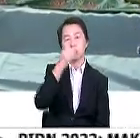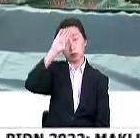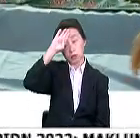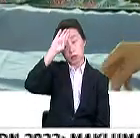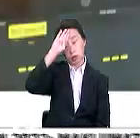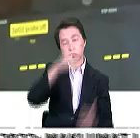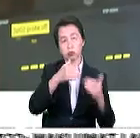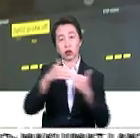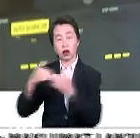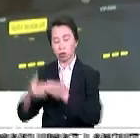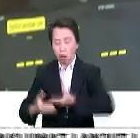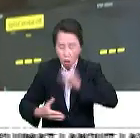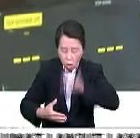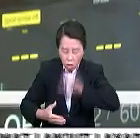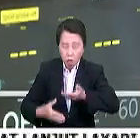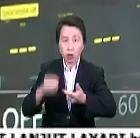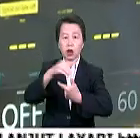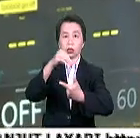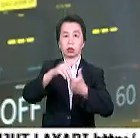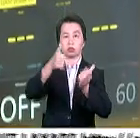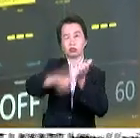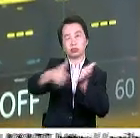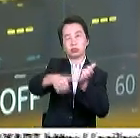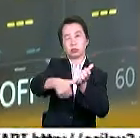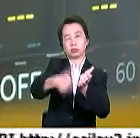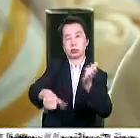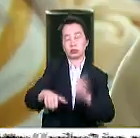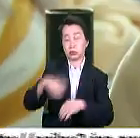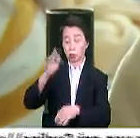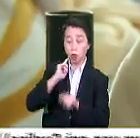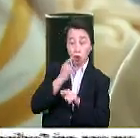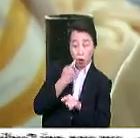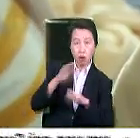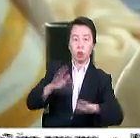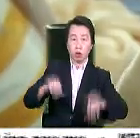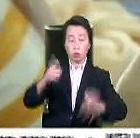berterusan dan muntah atau cirit-berit. Dalam keadaan lebih serius, kanak-kanak boleh